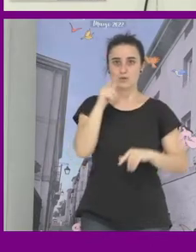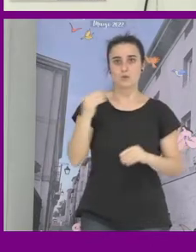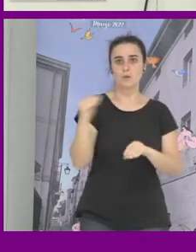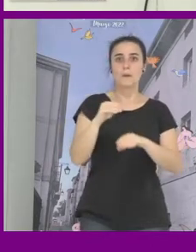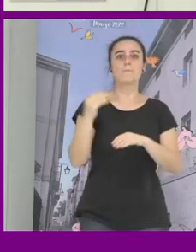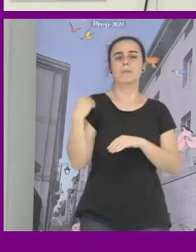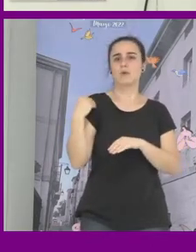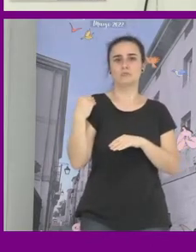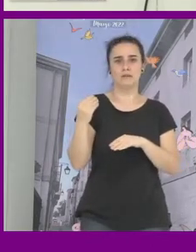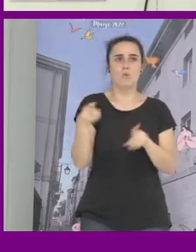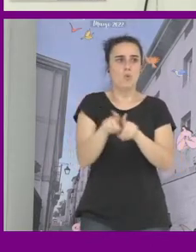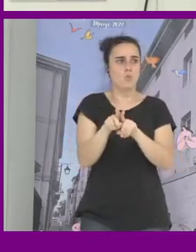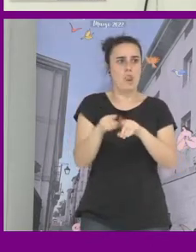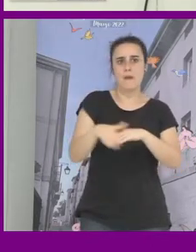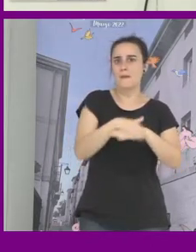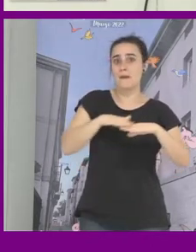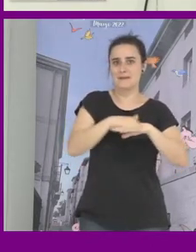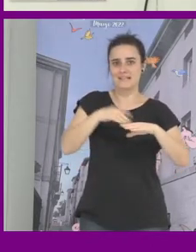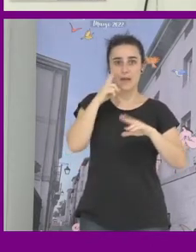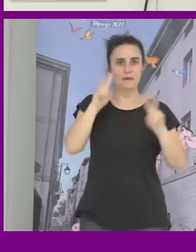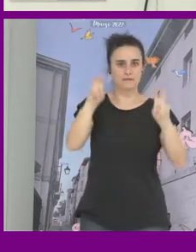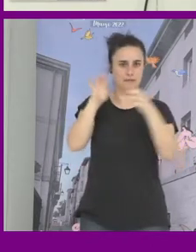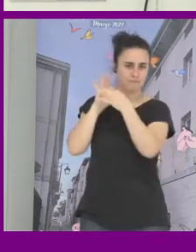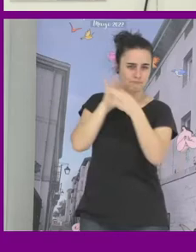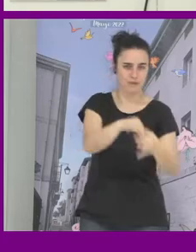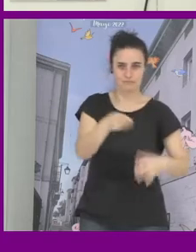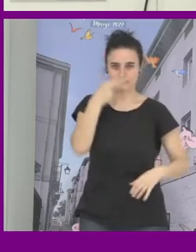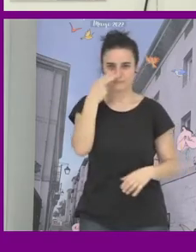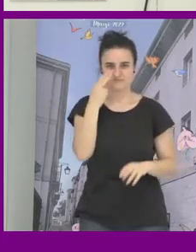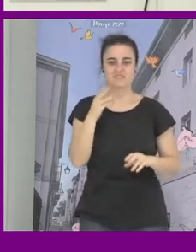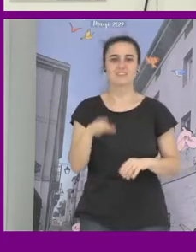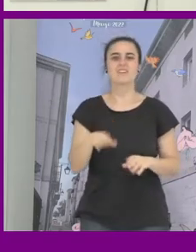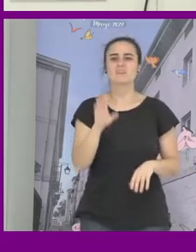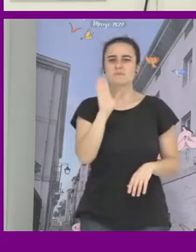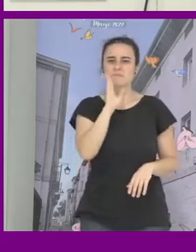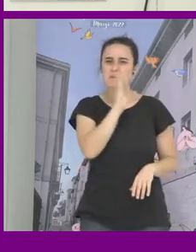bat, gaiari heltzeko, ez? Eta oso interesantea dena. Zer da ama, ez? Zer